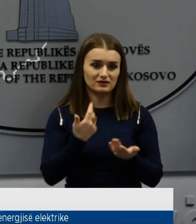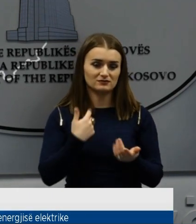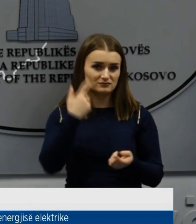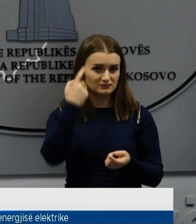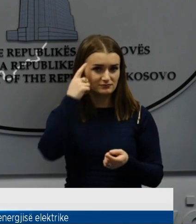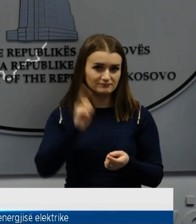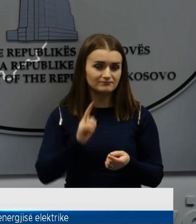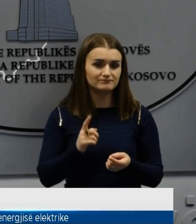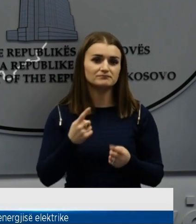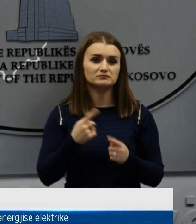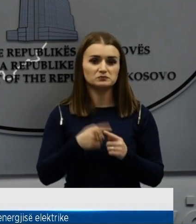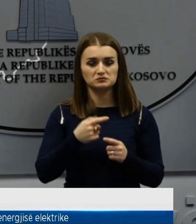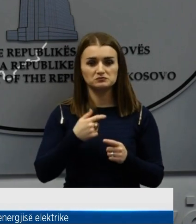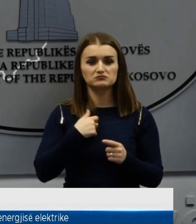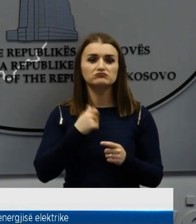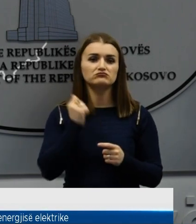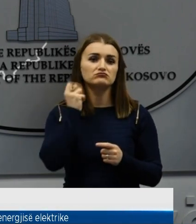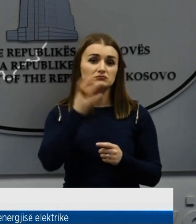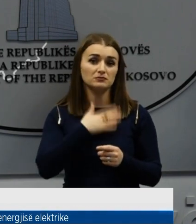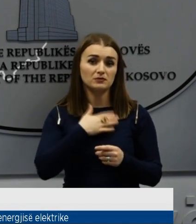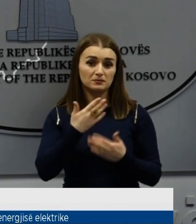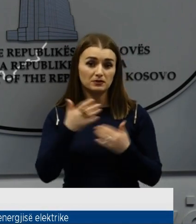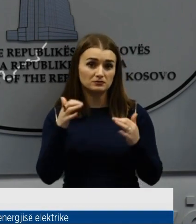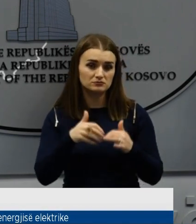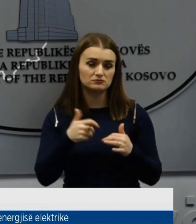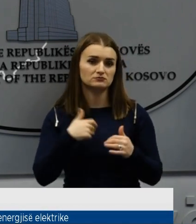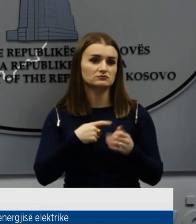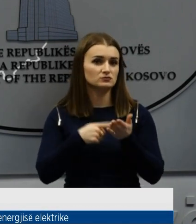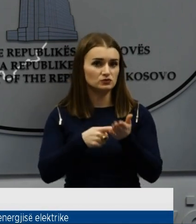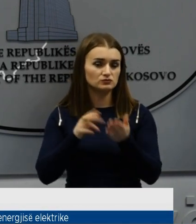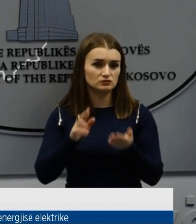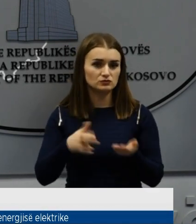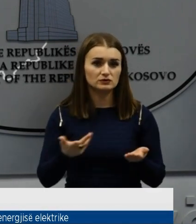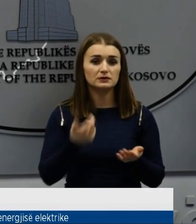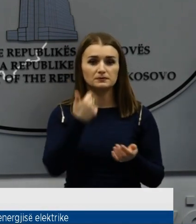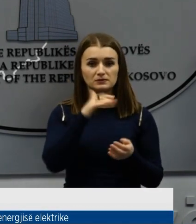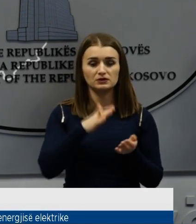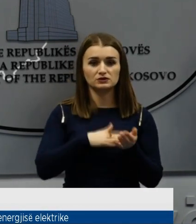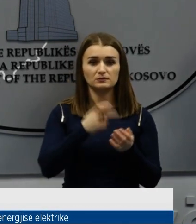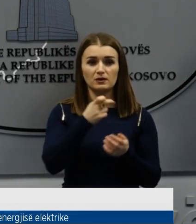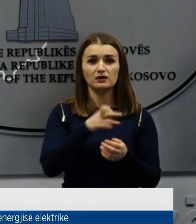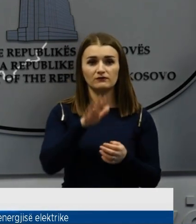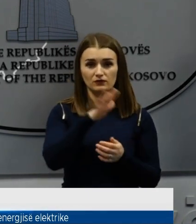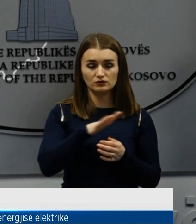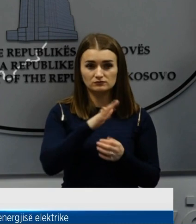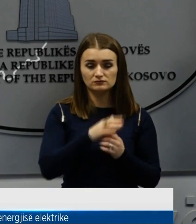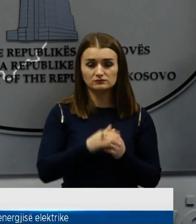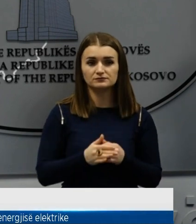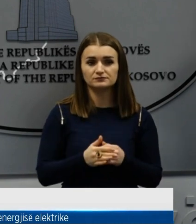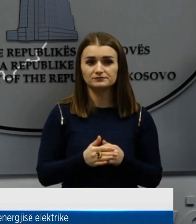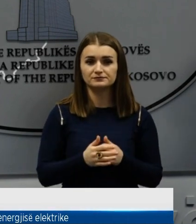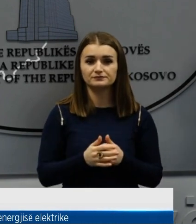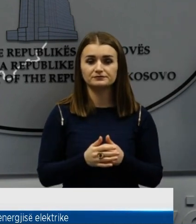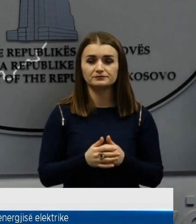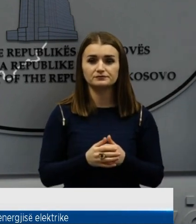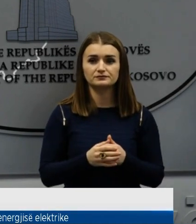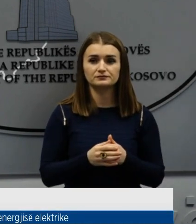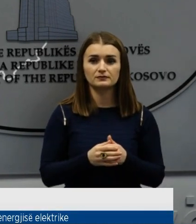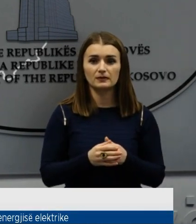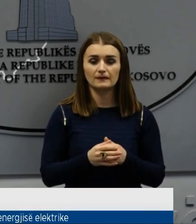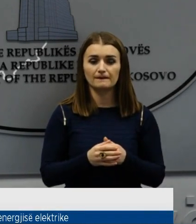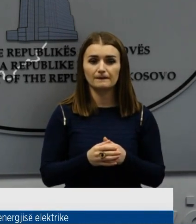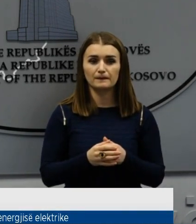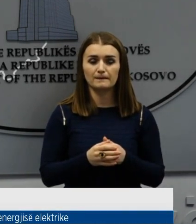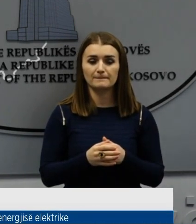me ju ndonjëherë tjetër. Përderisa në vendet e Evropës qendrore dhe në vendet e Evropës perëndimore, që më